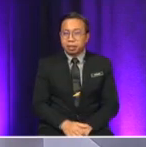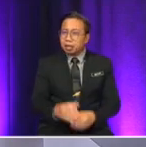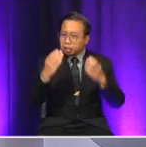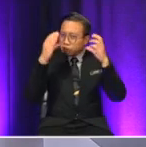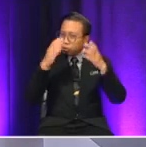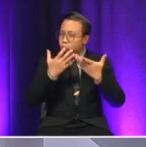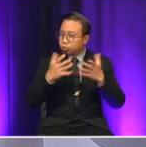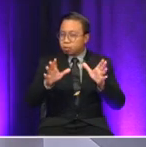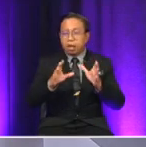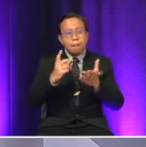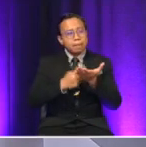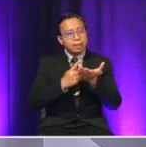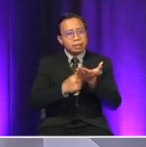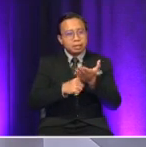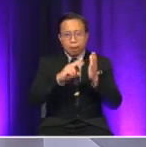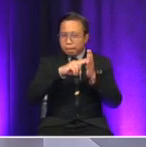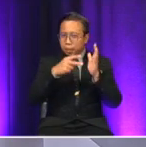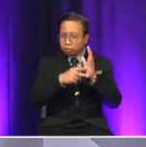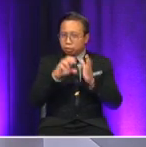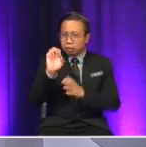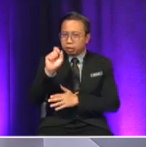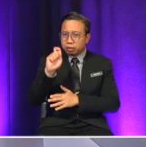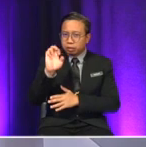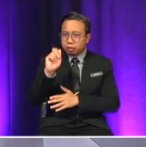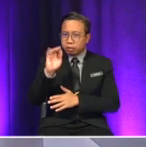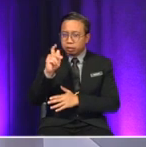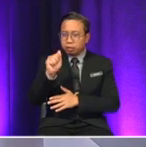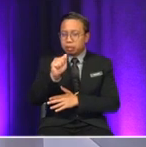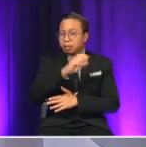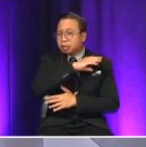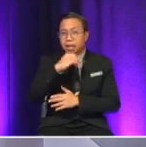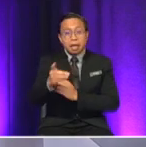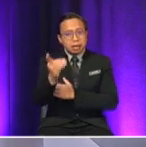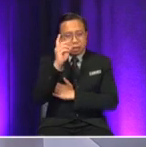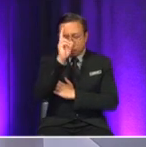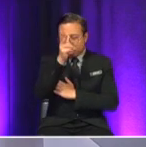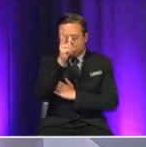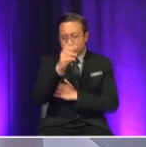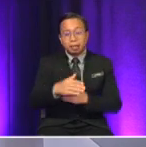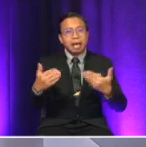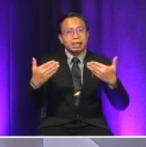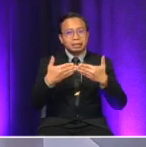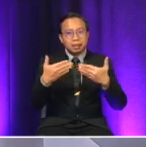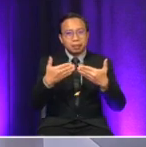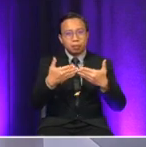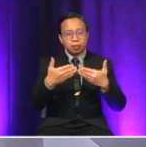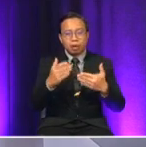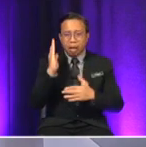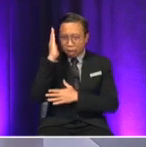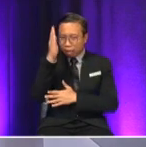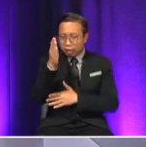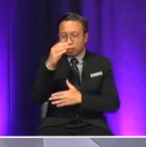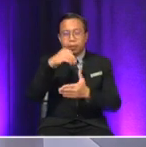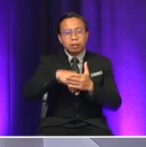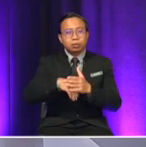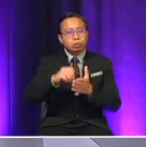pun membincangkan mengenai definisi estetika dan daya kreatif dan kali ini pula kita dah sambung dan akan masuk